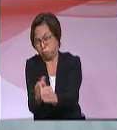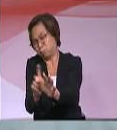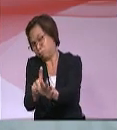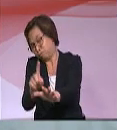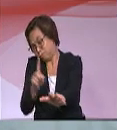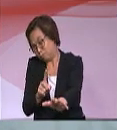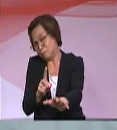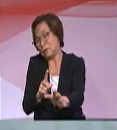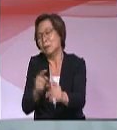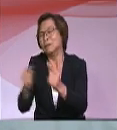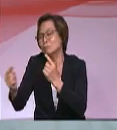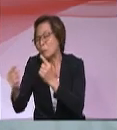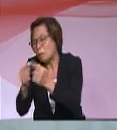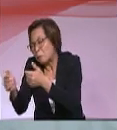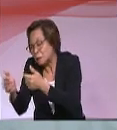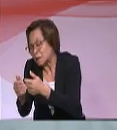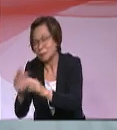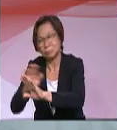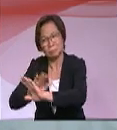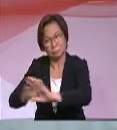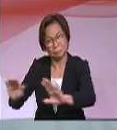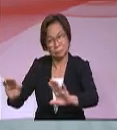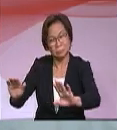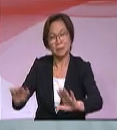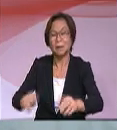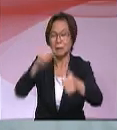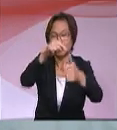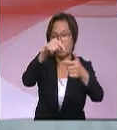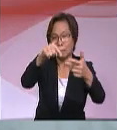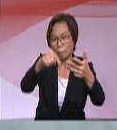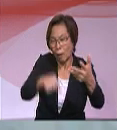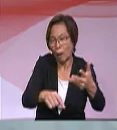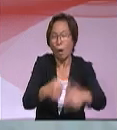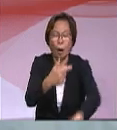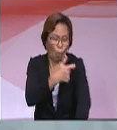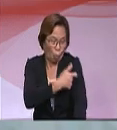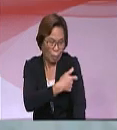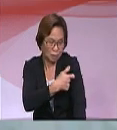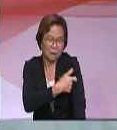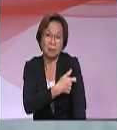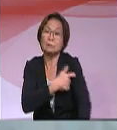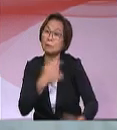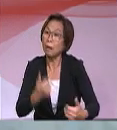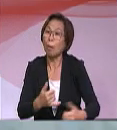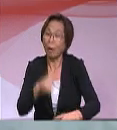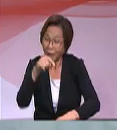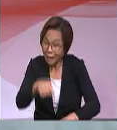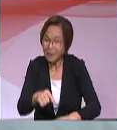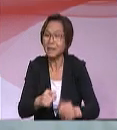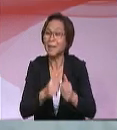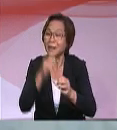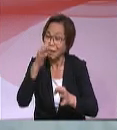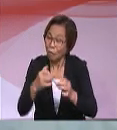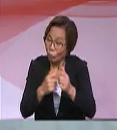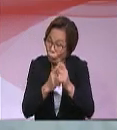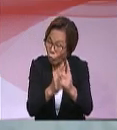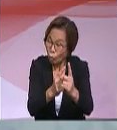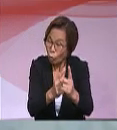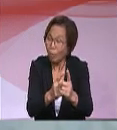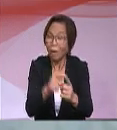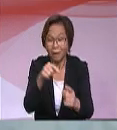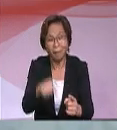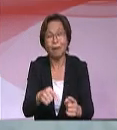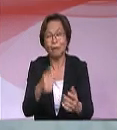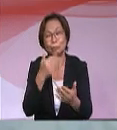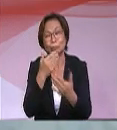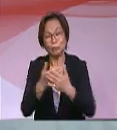sempit dan juga elak sembang dengan jarak yang dekat. Jadi inilah vaksin yang kita ada setakat ini. Tapi tindakan kita